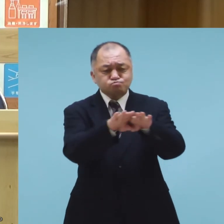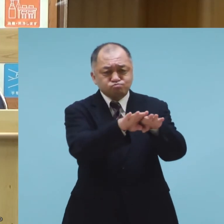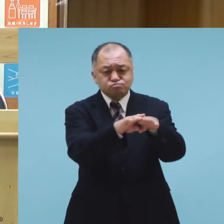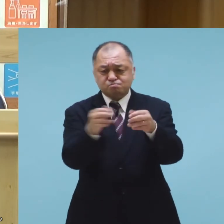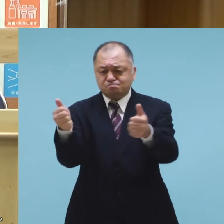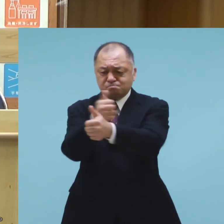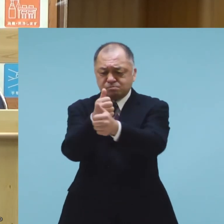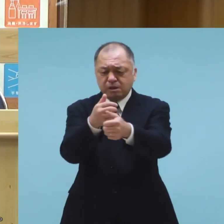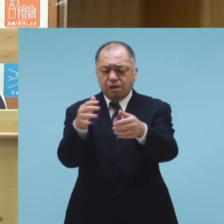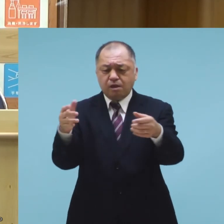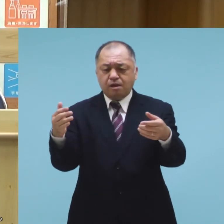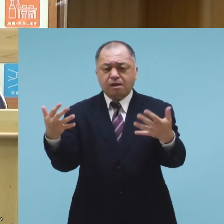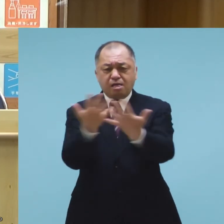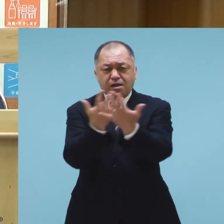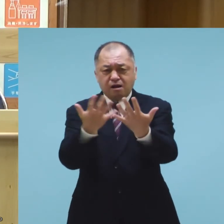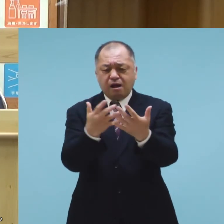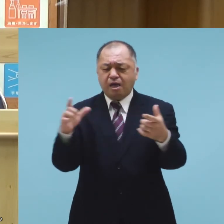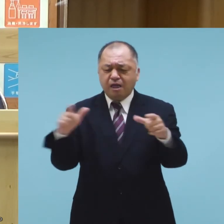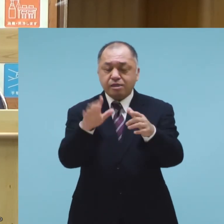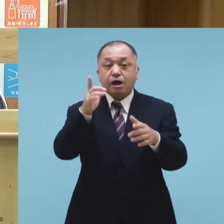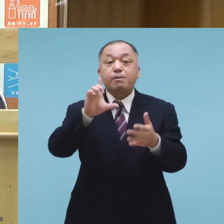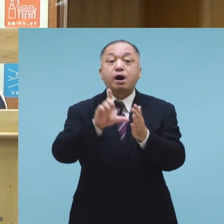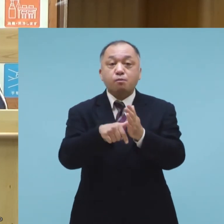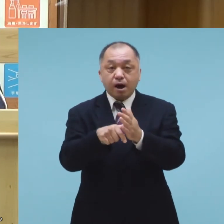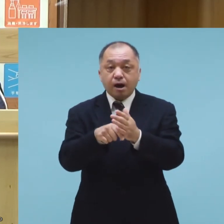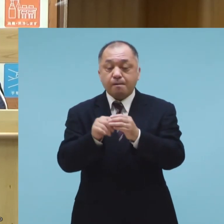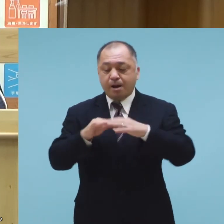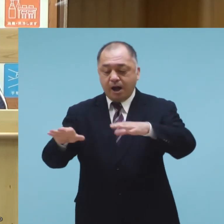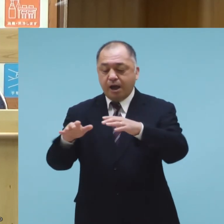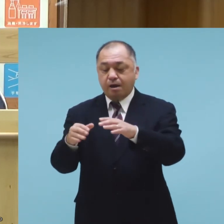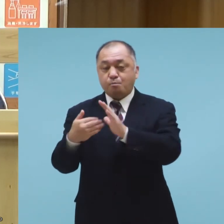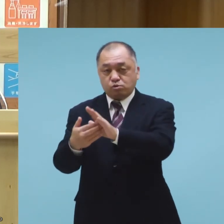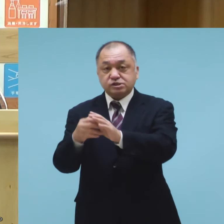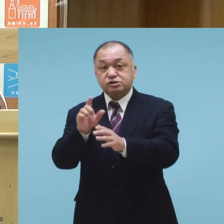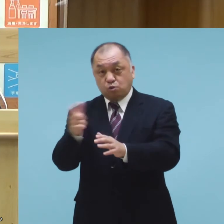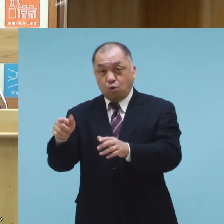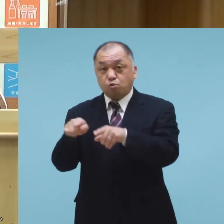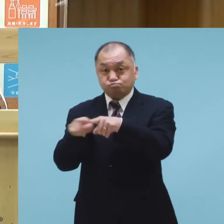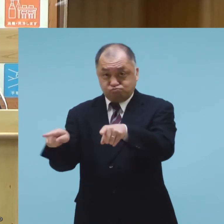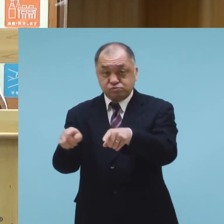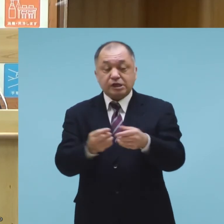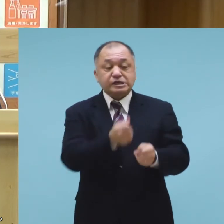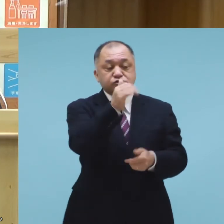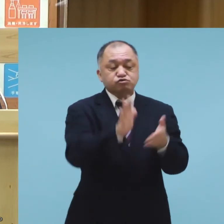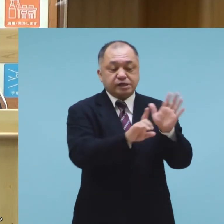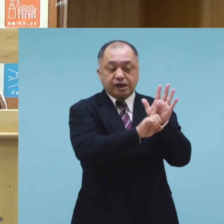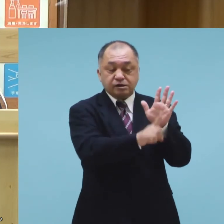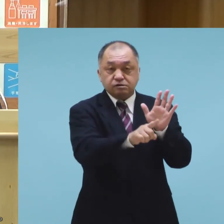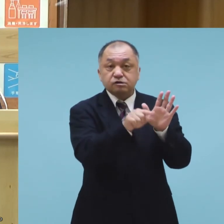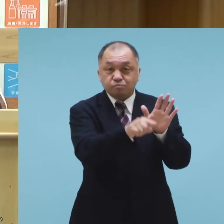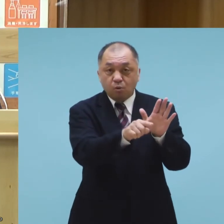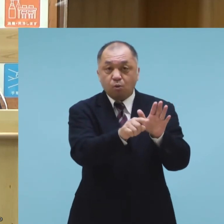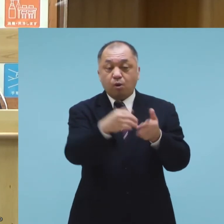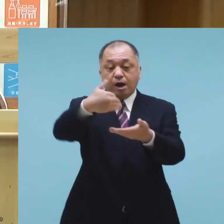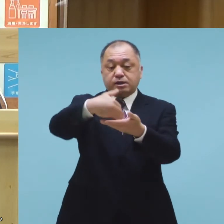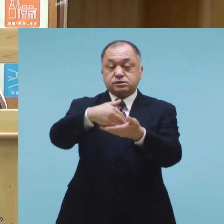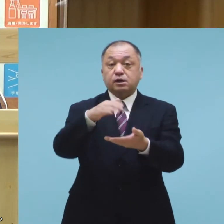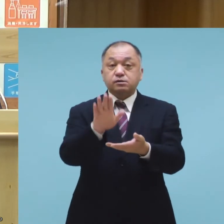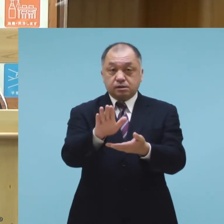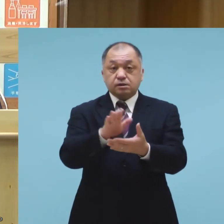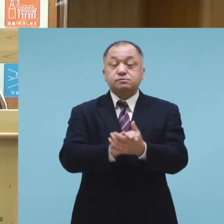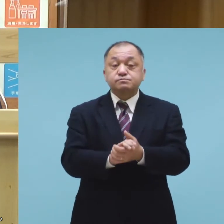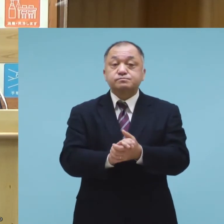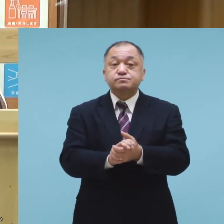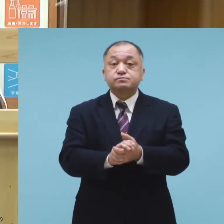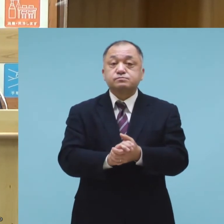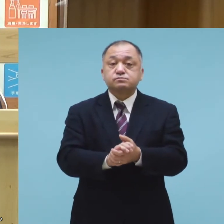には、まあ、まん延防止等とまた緊急事態措置もですねについても言及されていたかと思います。ま